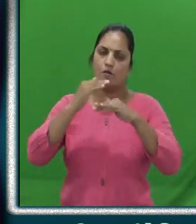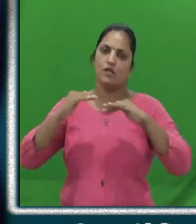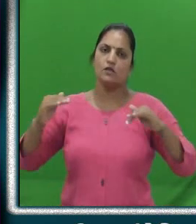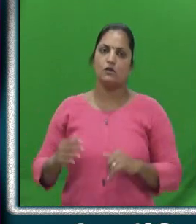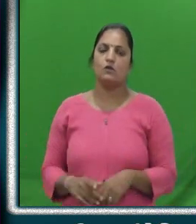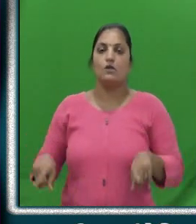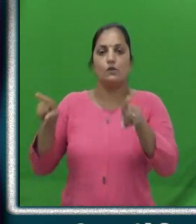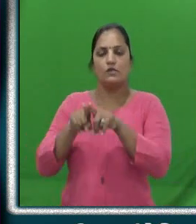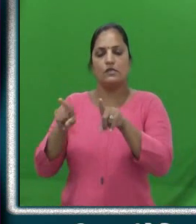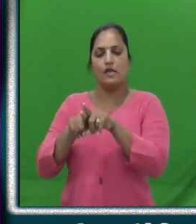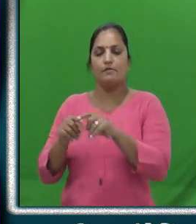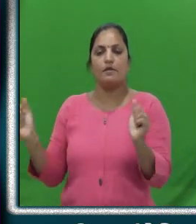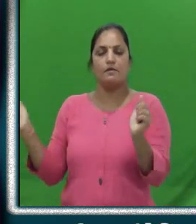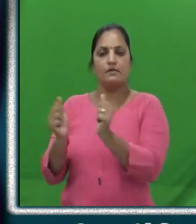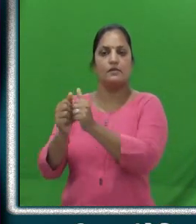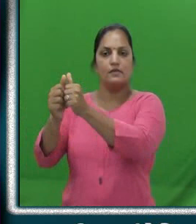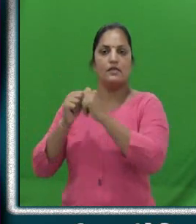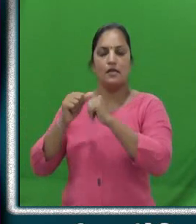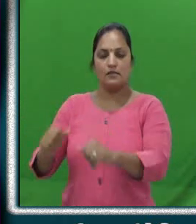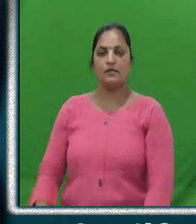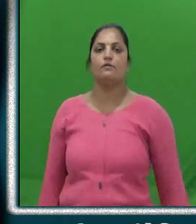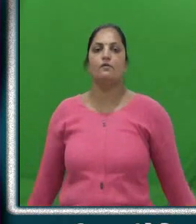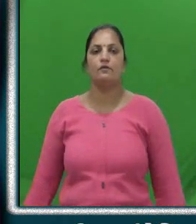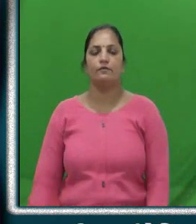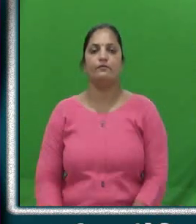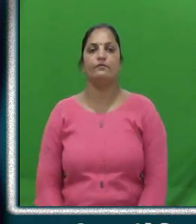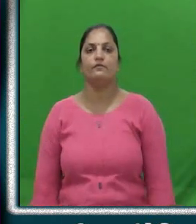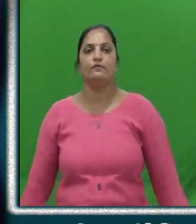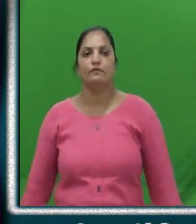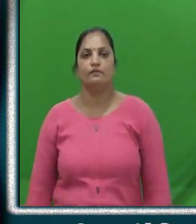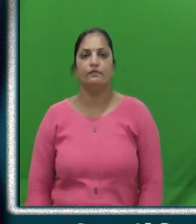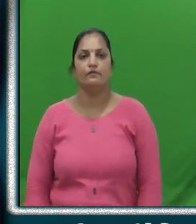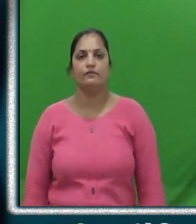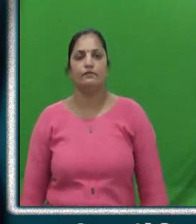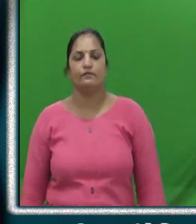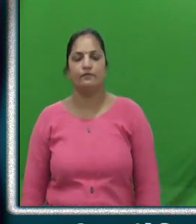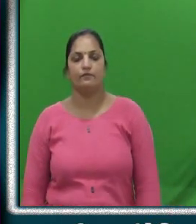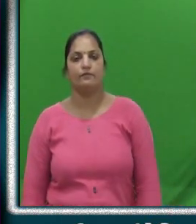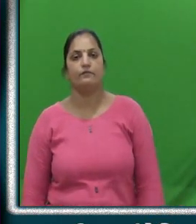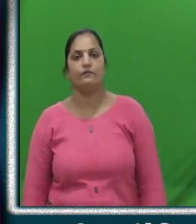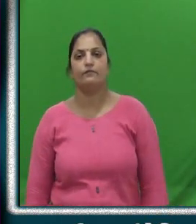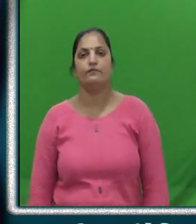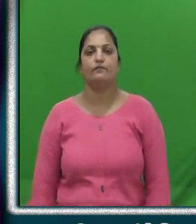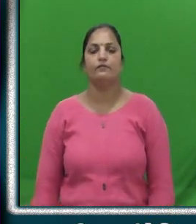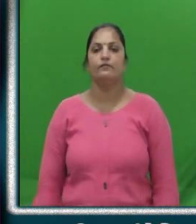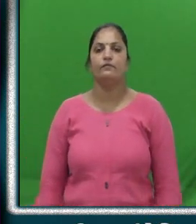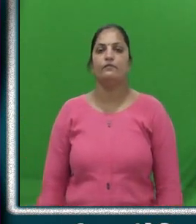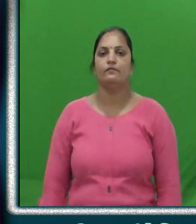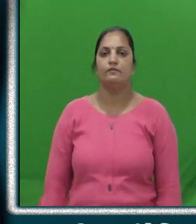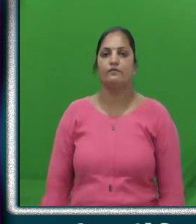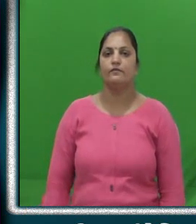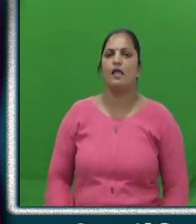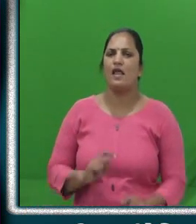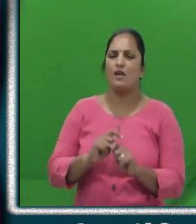ઘણા બધા વિદ્યાર્થીઓ એક સાથે જવાબ આપી રહ્યા, મોસ્ટ ઓફ ધ સ્ટુડન્ટ જવાબ આપી રહ્યા છે। વિથ વિચ